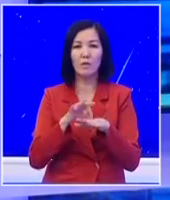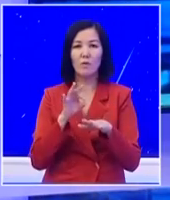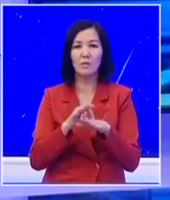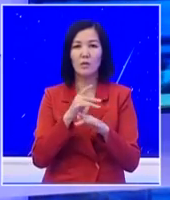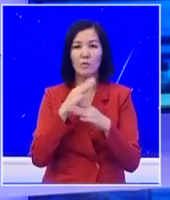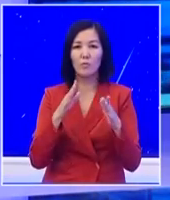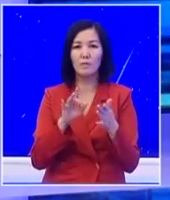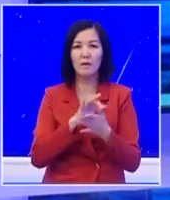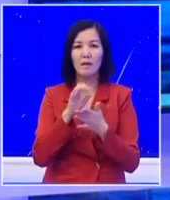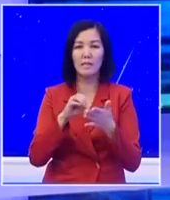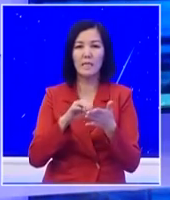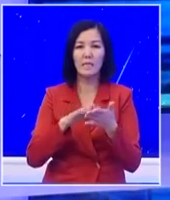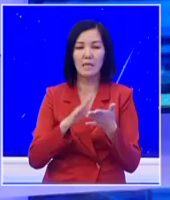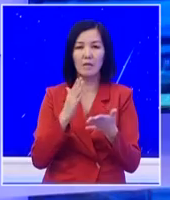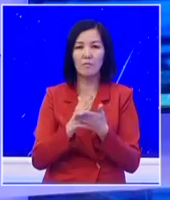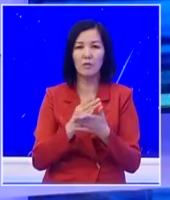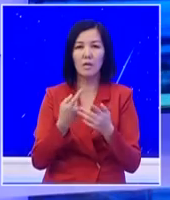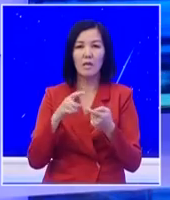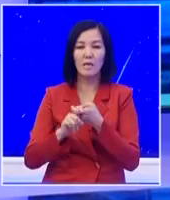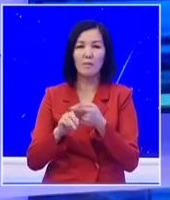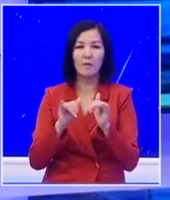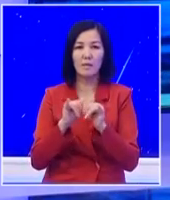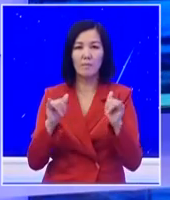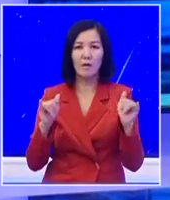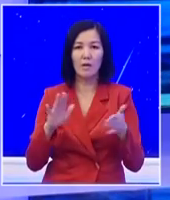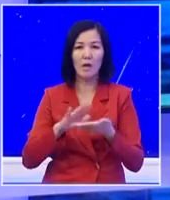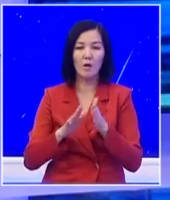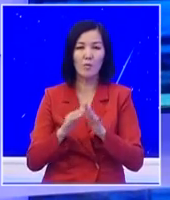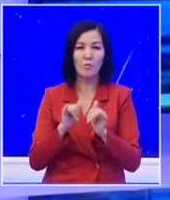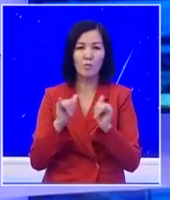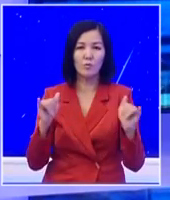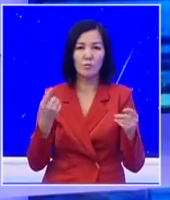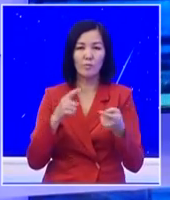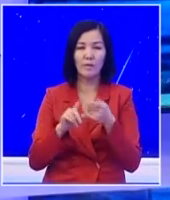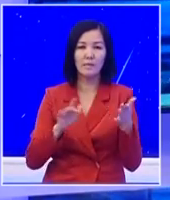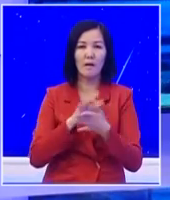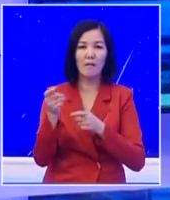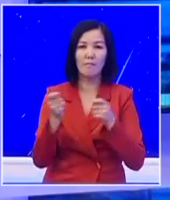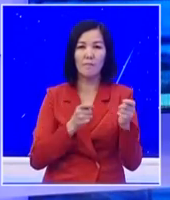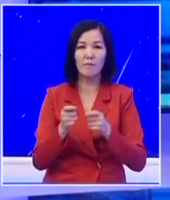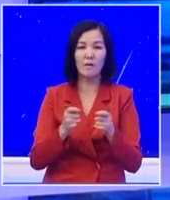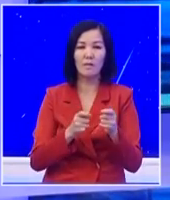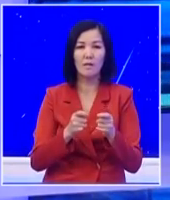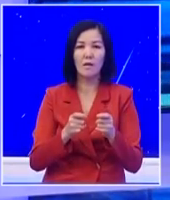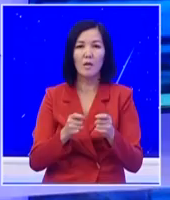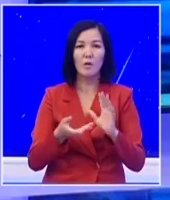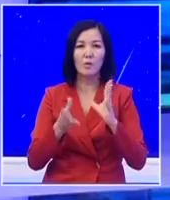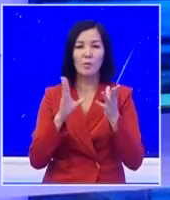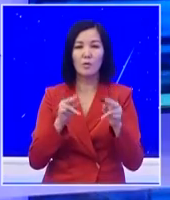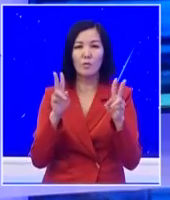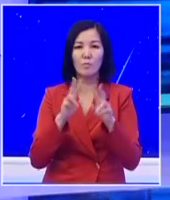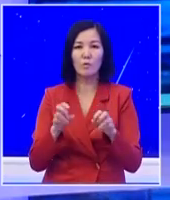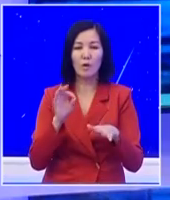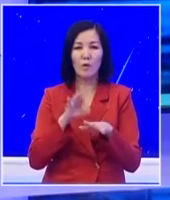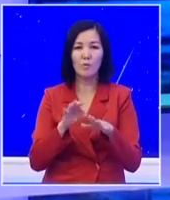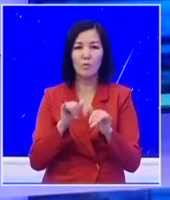Науқастардың басым бөлігі қалада тіркеліп отыр. Эпидемиологиялық ахуалдың өршуіне байланысты қала билігі күрделі мониторинг жасап,